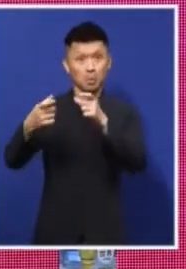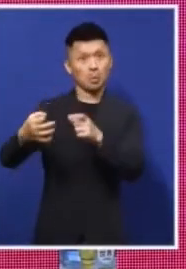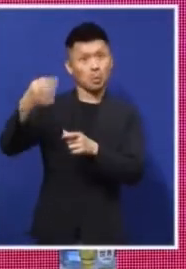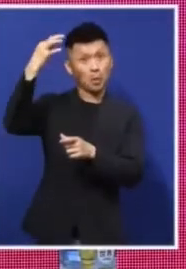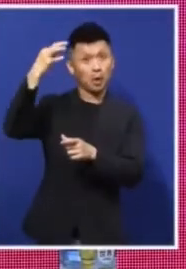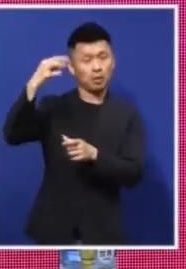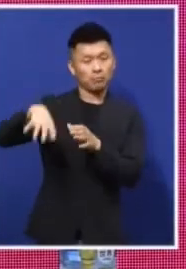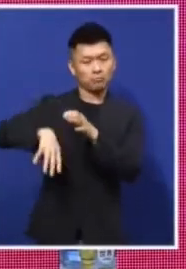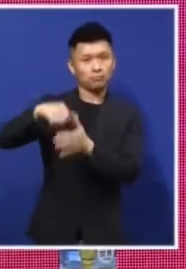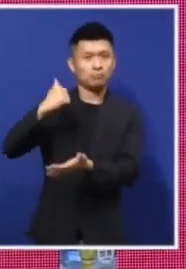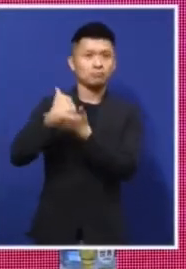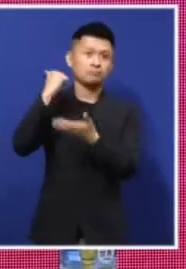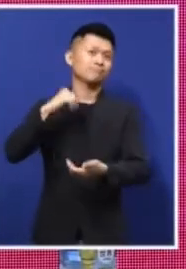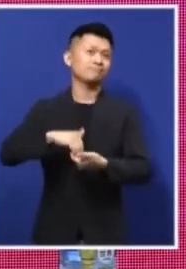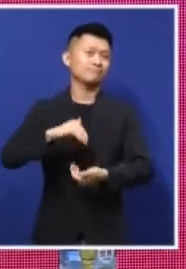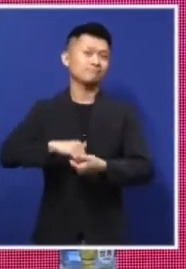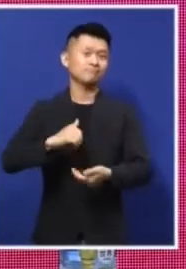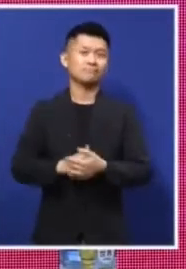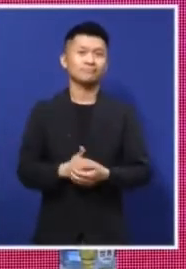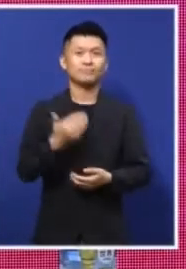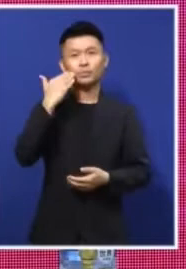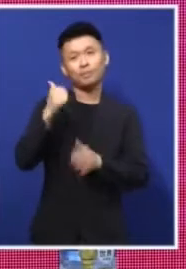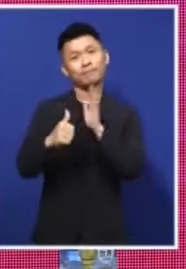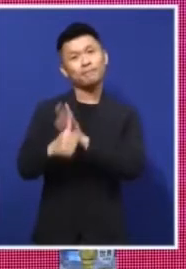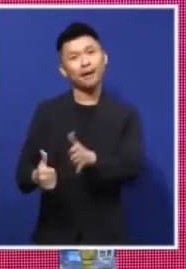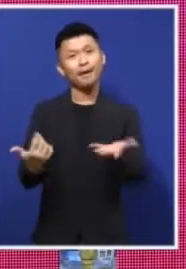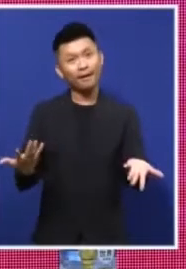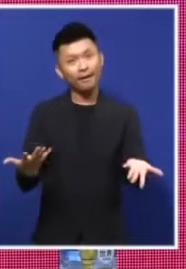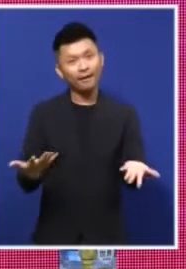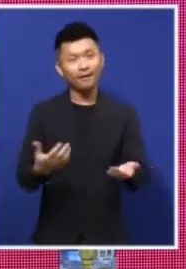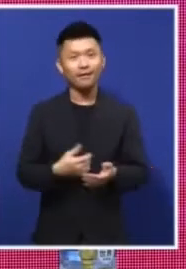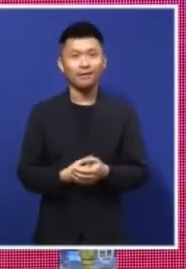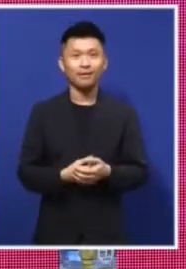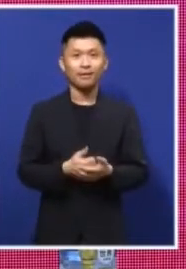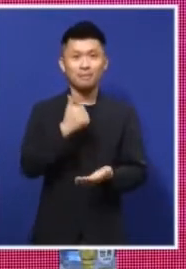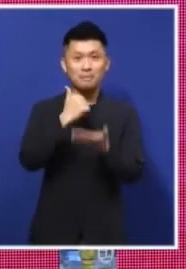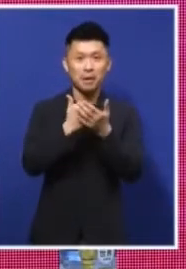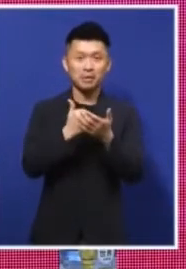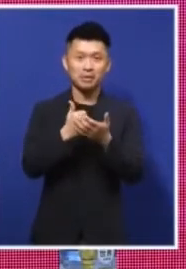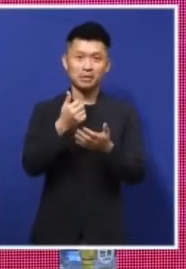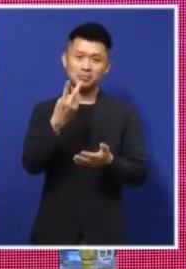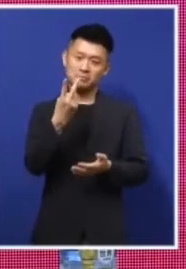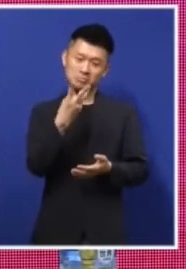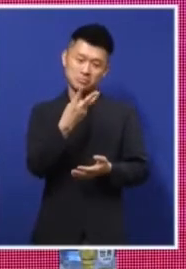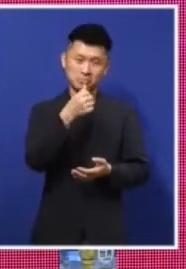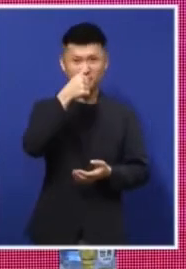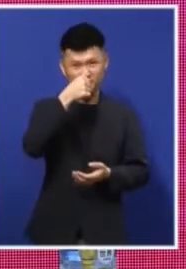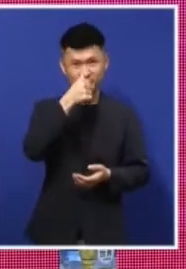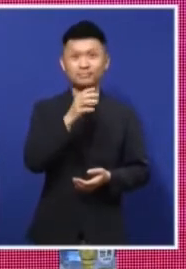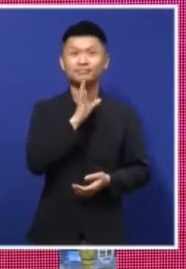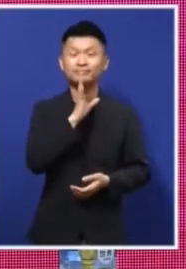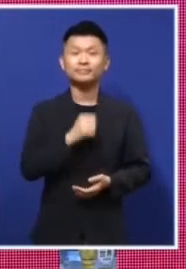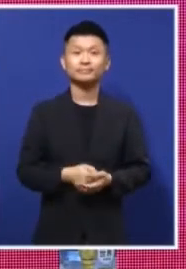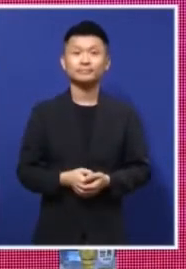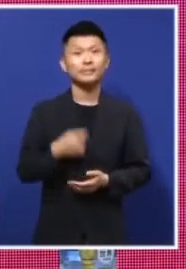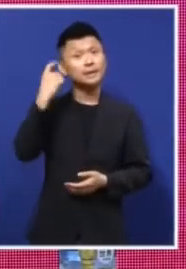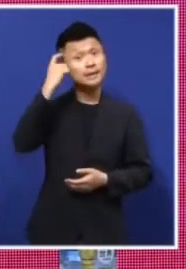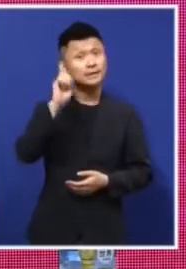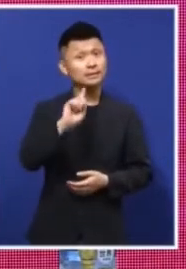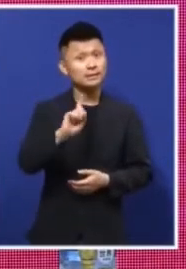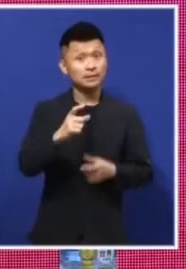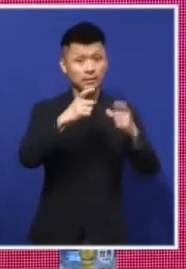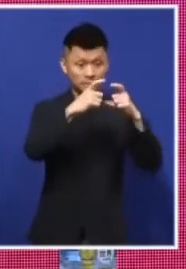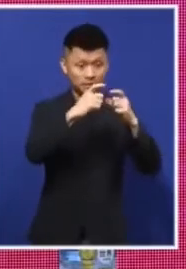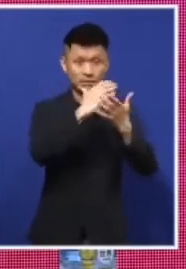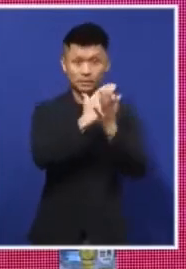抽中啊，那对不对？如果没有抽中的话，那你就是中的数量又变少了，所以我刚刚的意思是说，如果这七种你